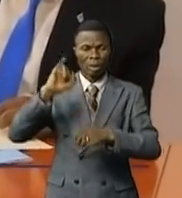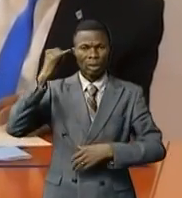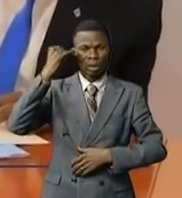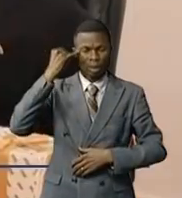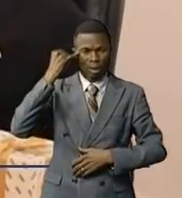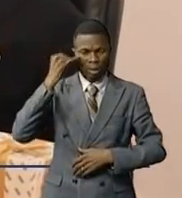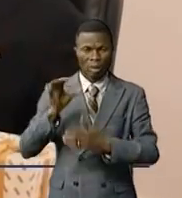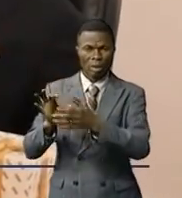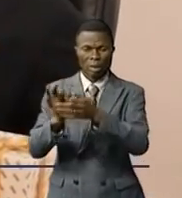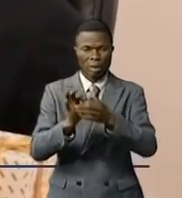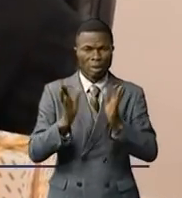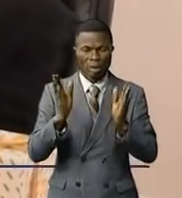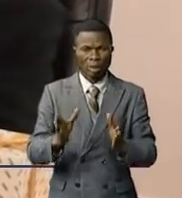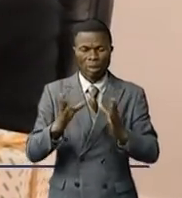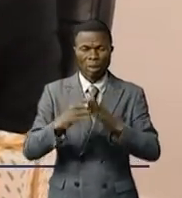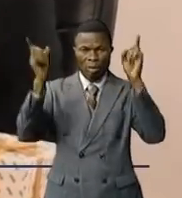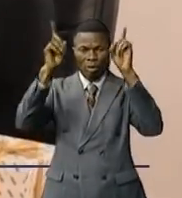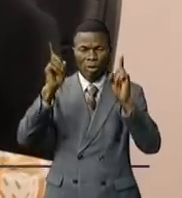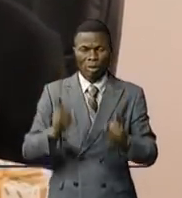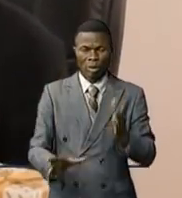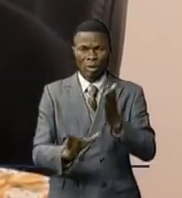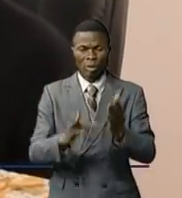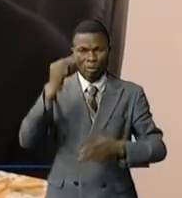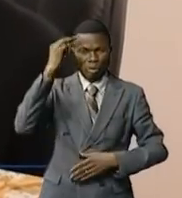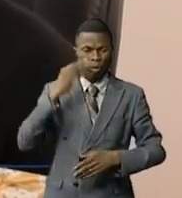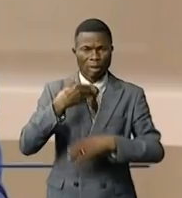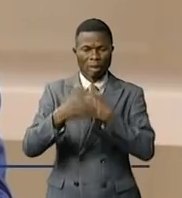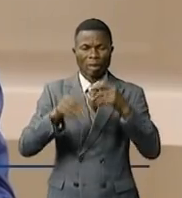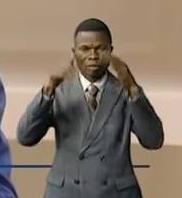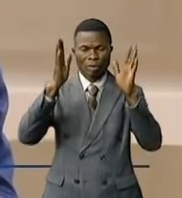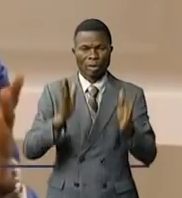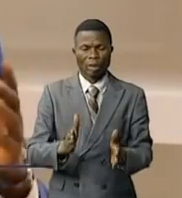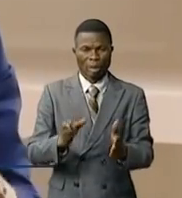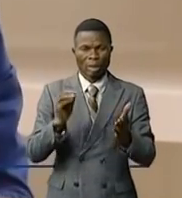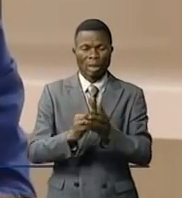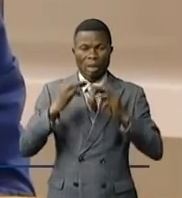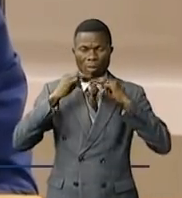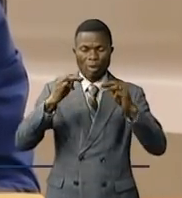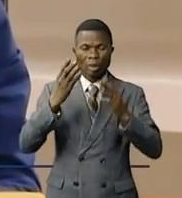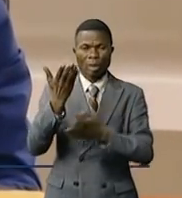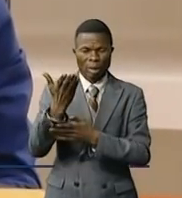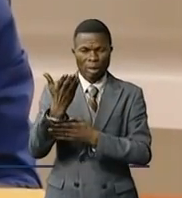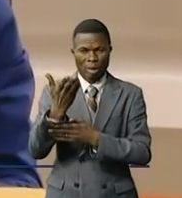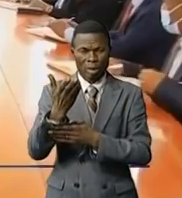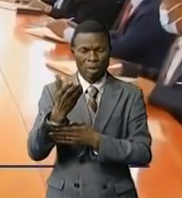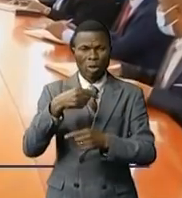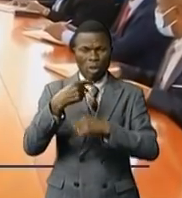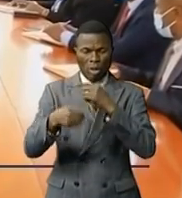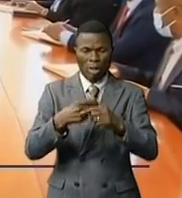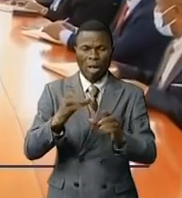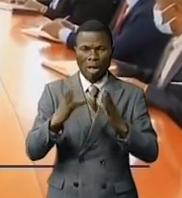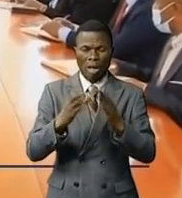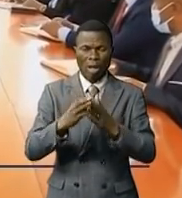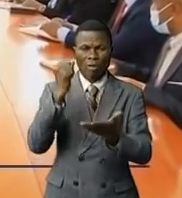la coopération avec l'Afrique au vice-ministre des Affaires étrangères. Outre ces messages, Tetsuro Yano, accompagné